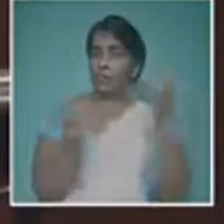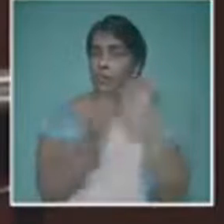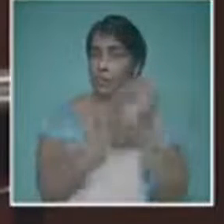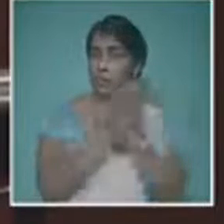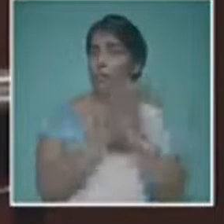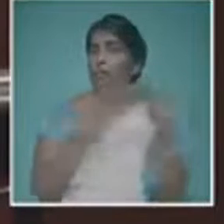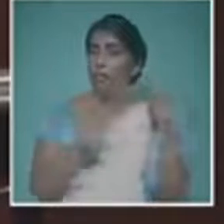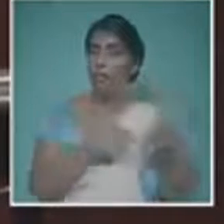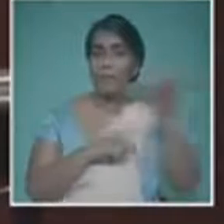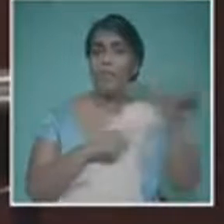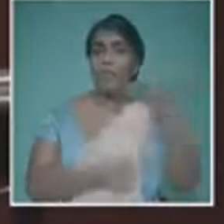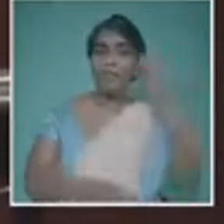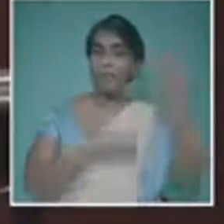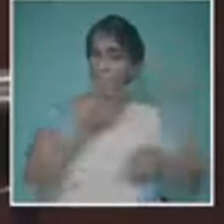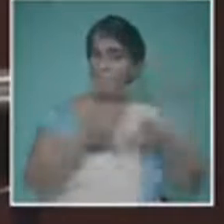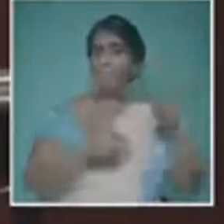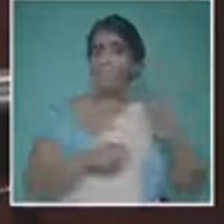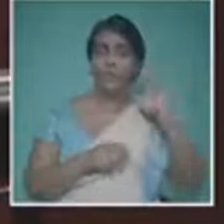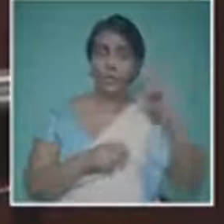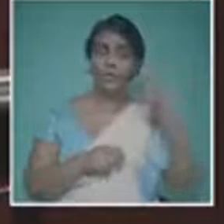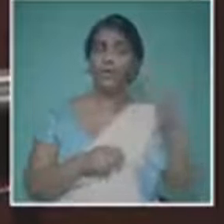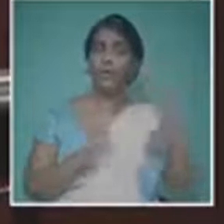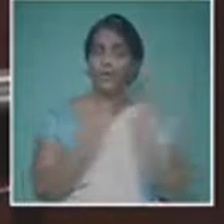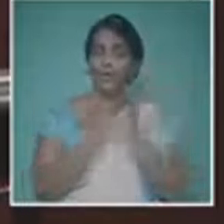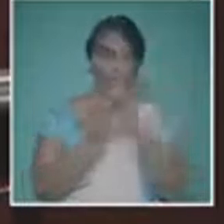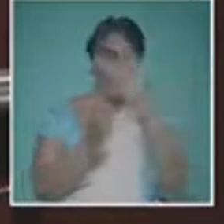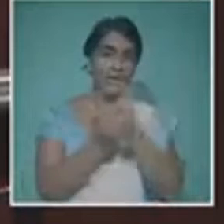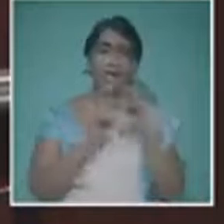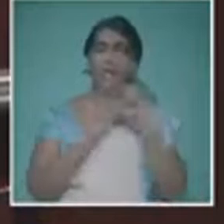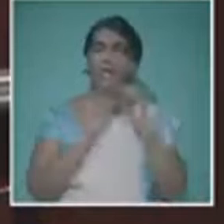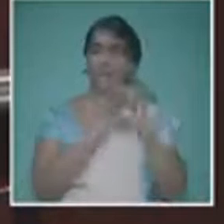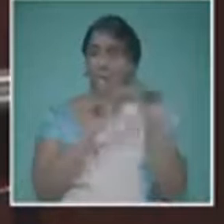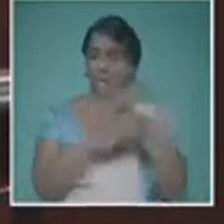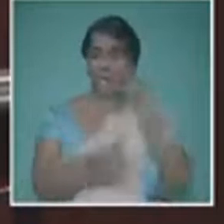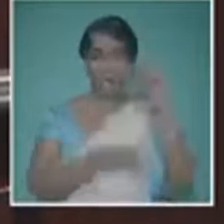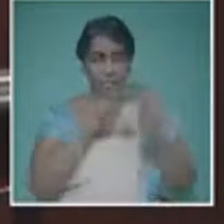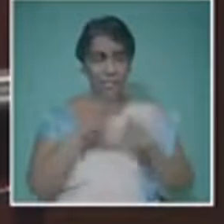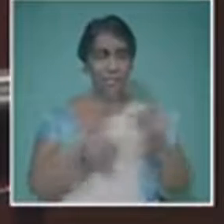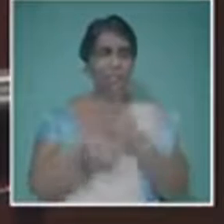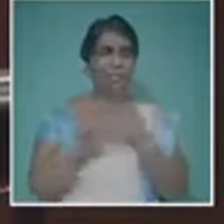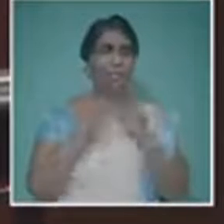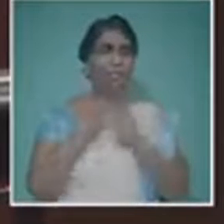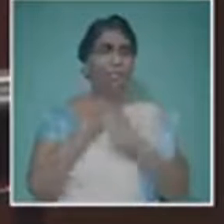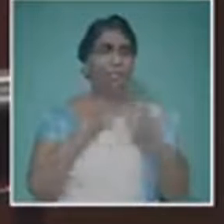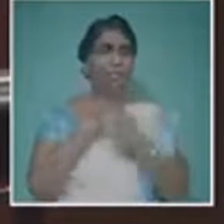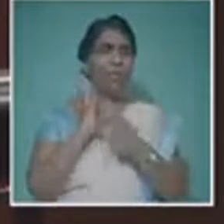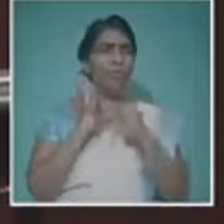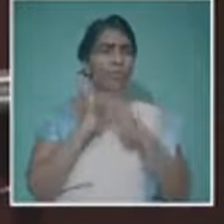சேர்ந்த வனவள அதிகாரி, ஒட்டுசுட்டாம் பிரதேசத்துக்கு பொறுப்பான வனவள அதிகாரி,